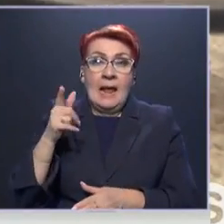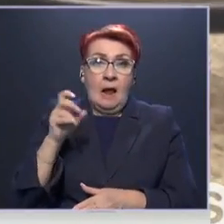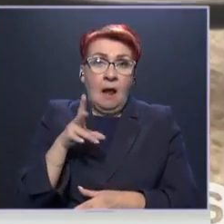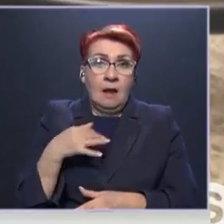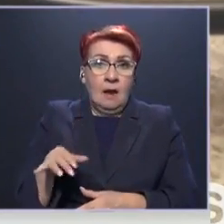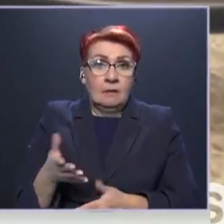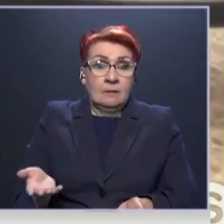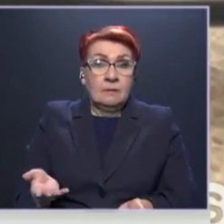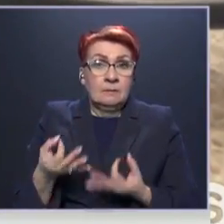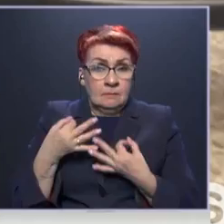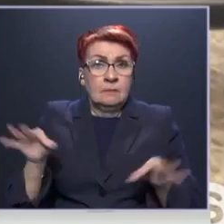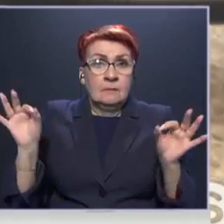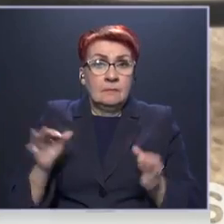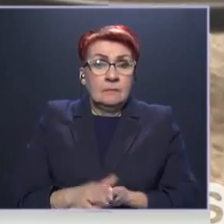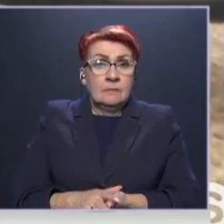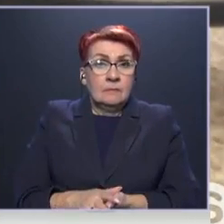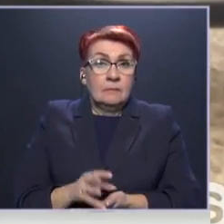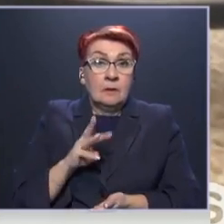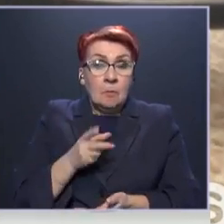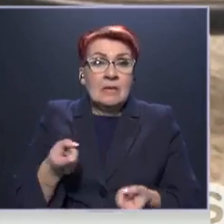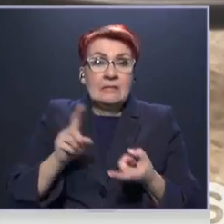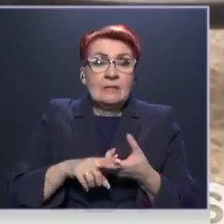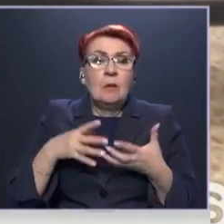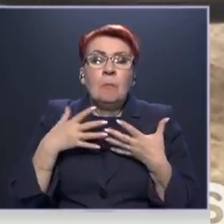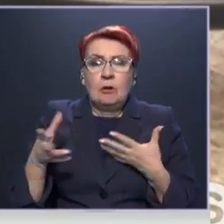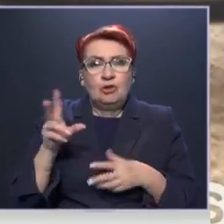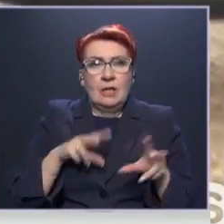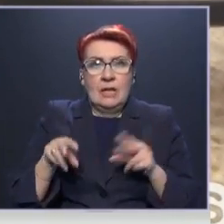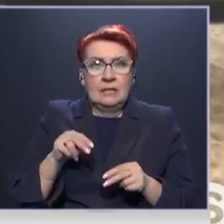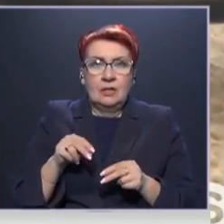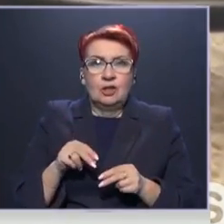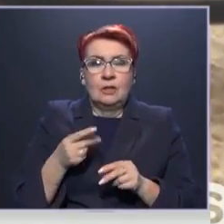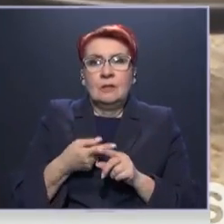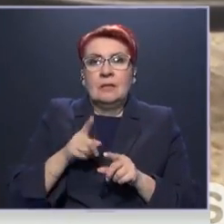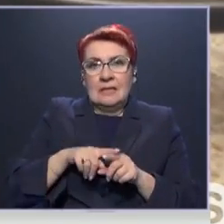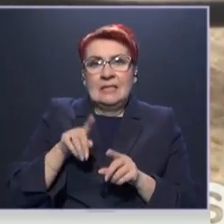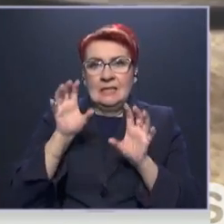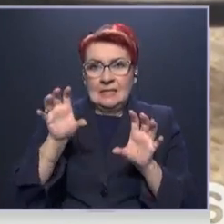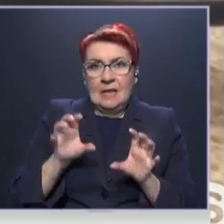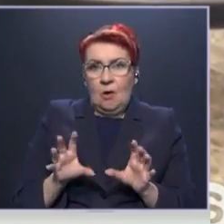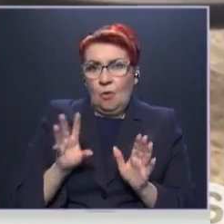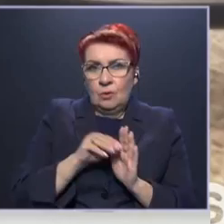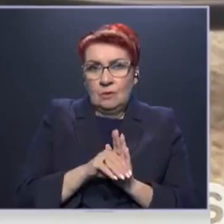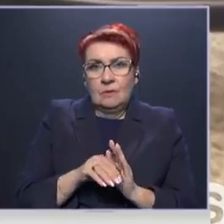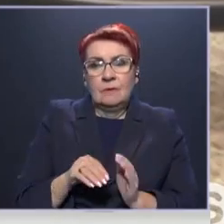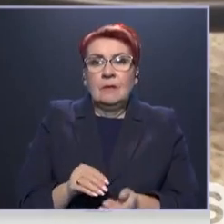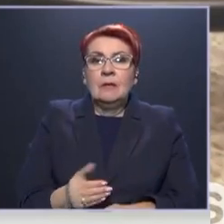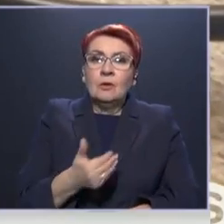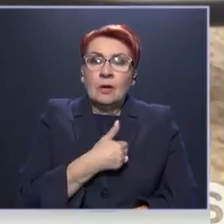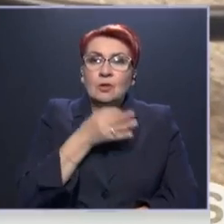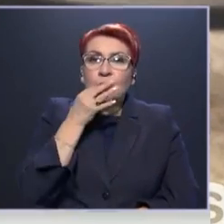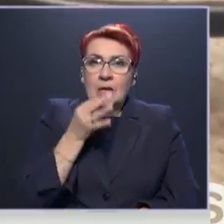хочу сказать, что мы связываем большие надежды с принятием этого закона, но вместе с тем я хочу сказать,